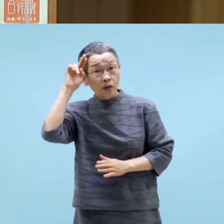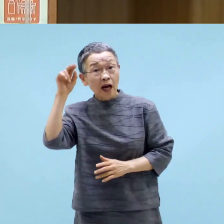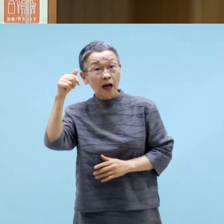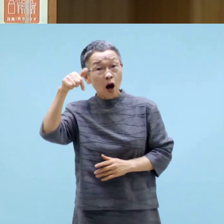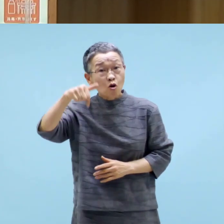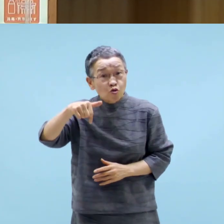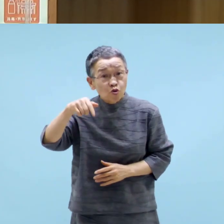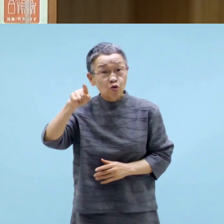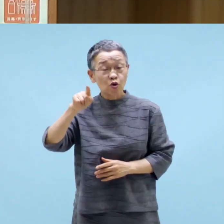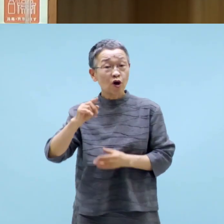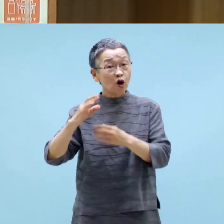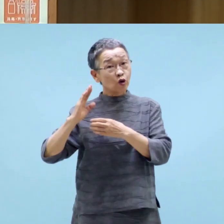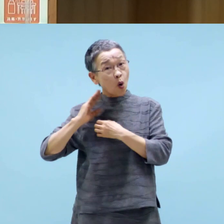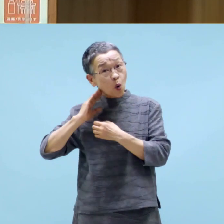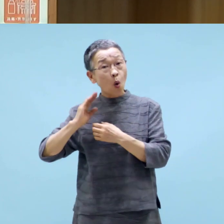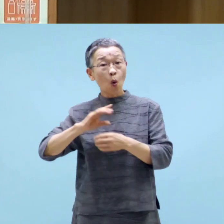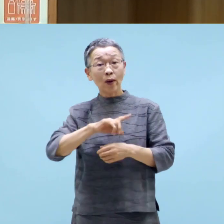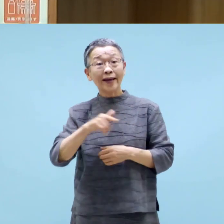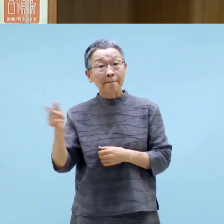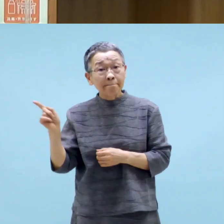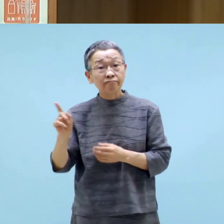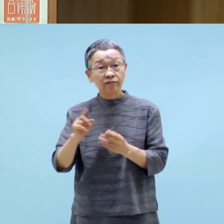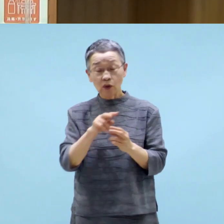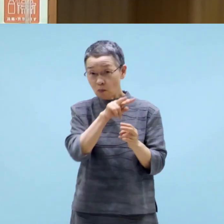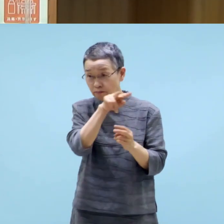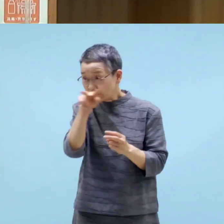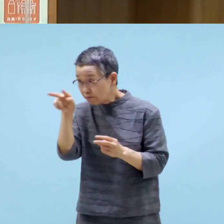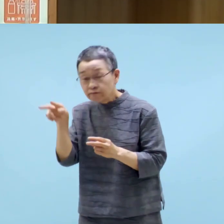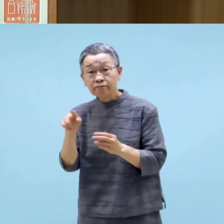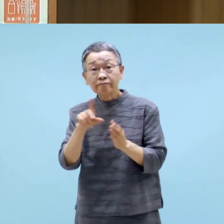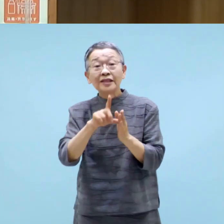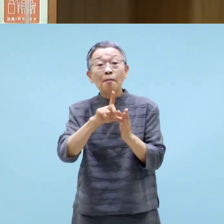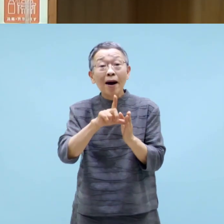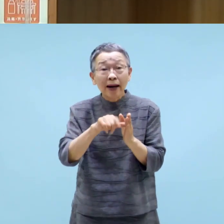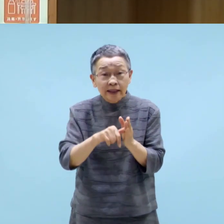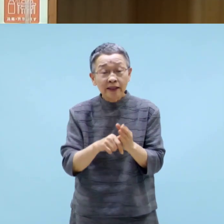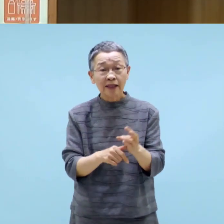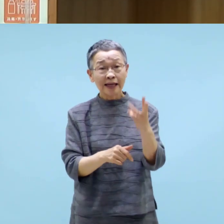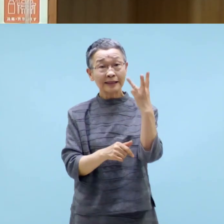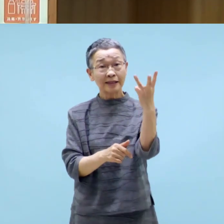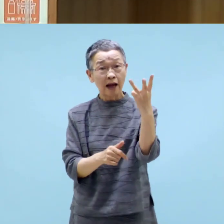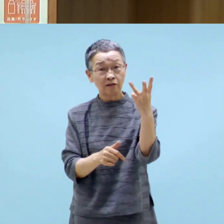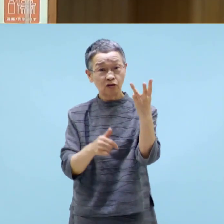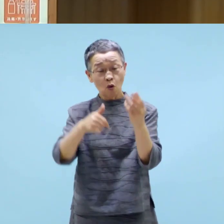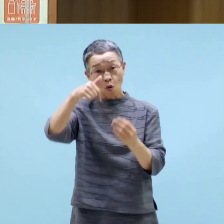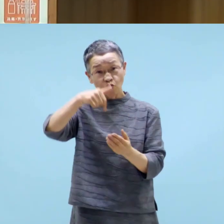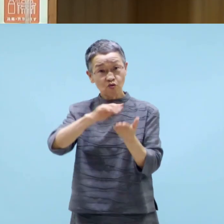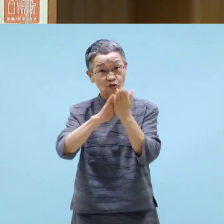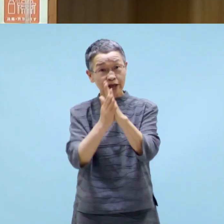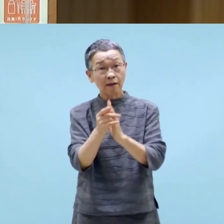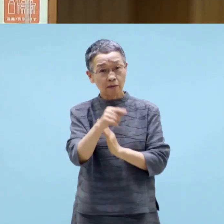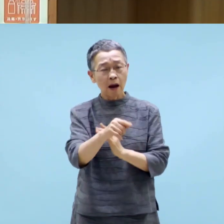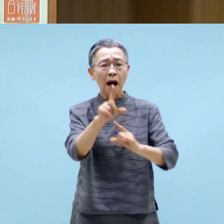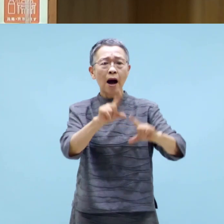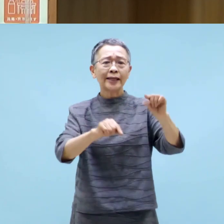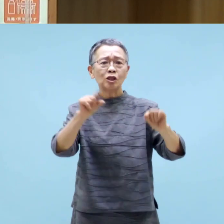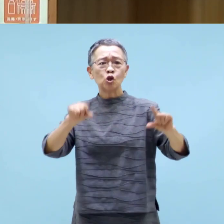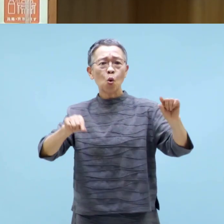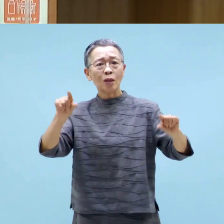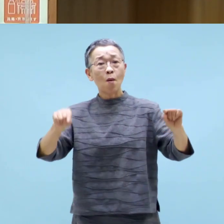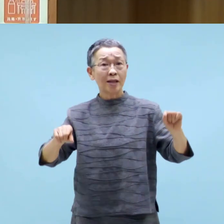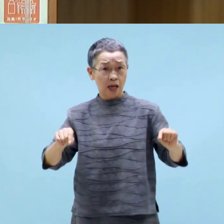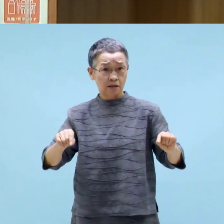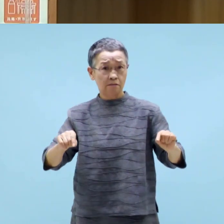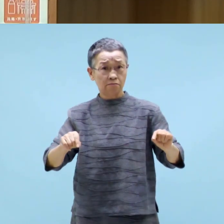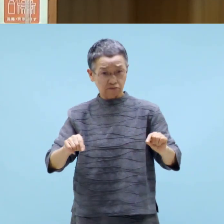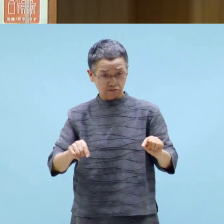表で見ていると、その3府県 一応ではないんじゃないかなと思ってです。あの人